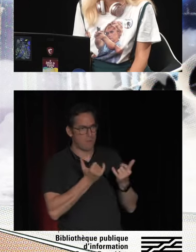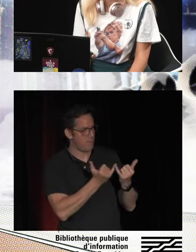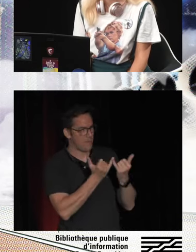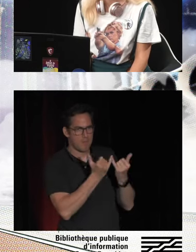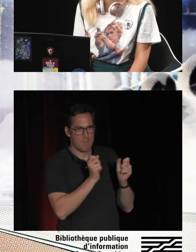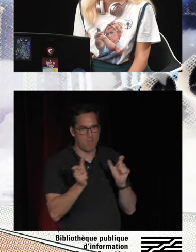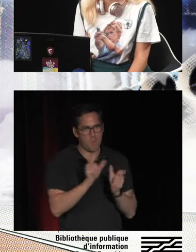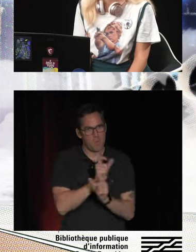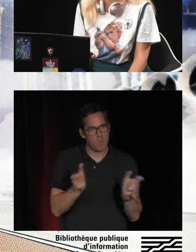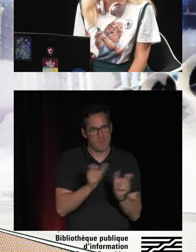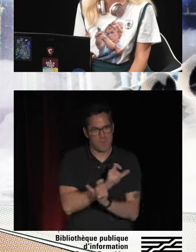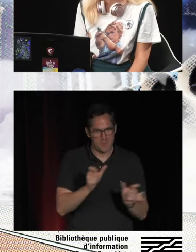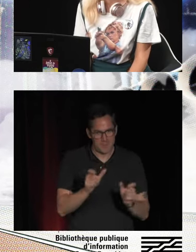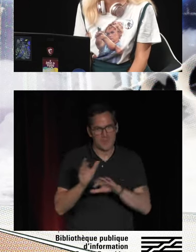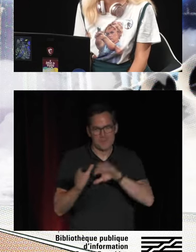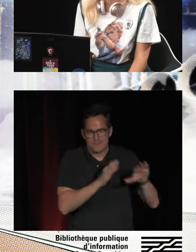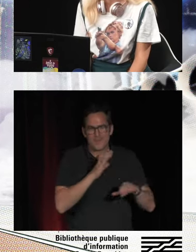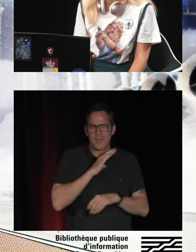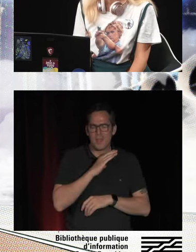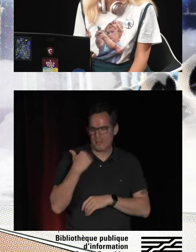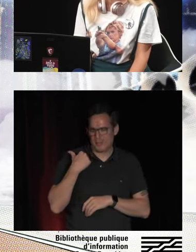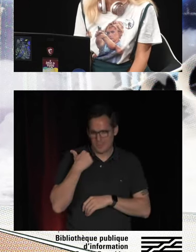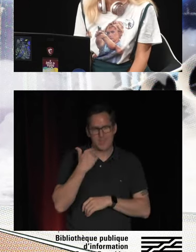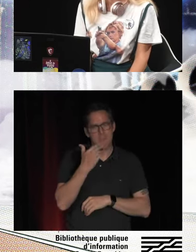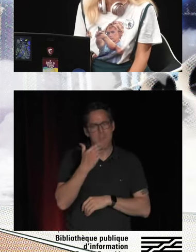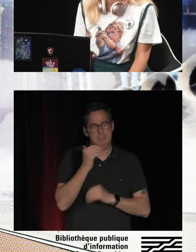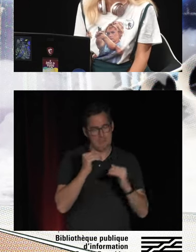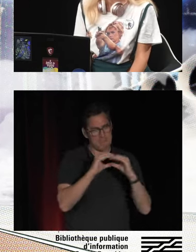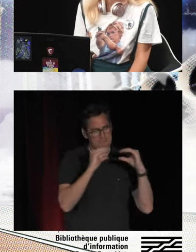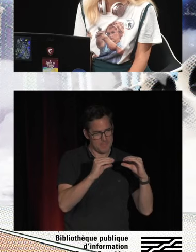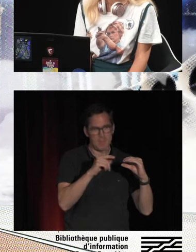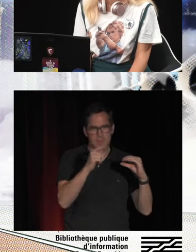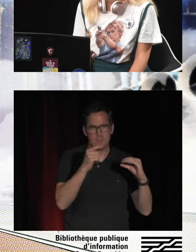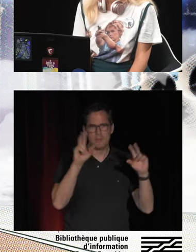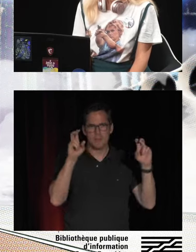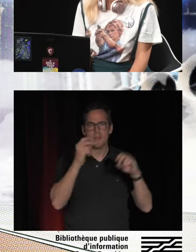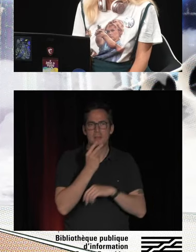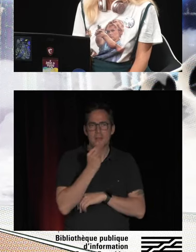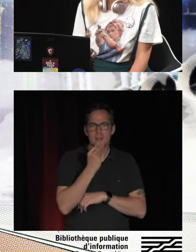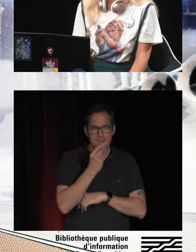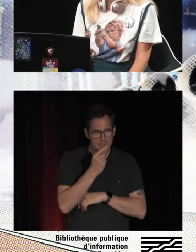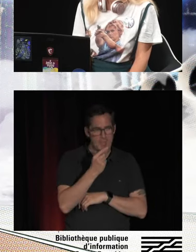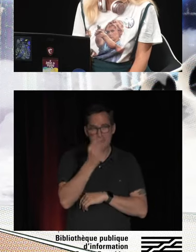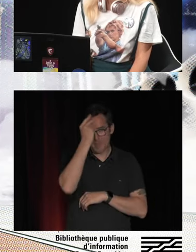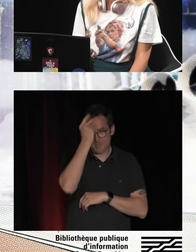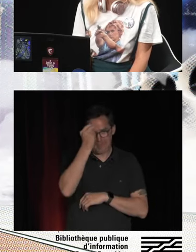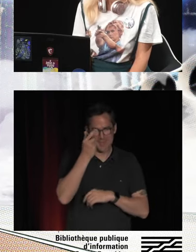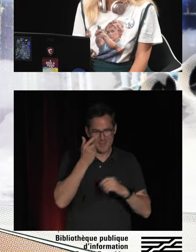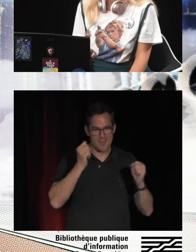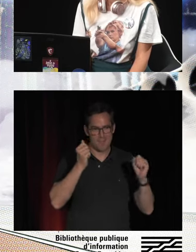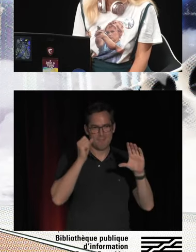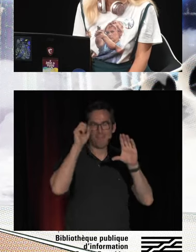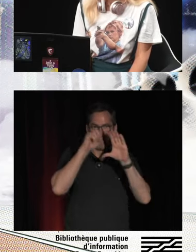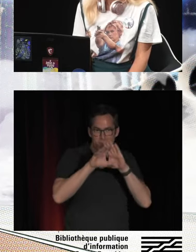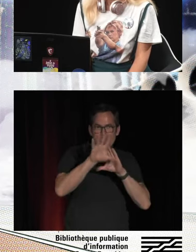Il y a un deuxième jeu sur Super Nintendo Tintin qui est sorti, qui est Tintin le Temple du Soleil, et qui